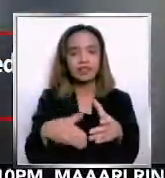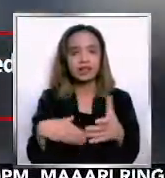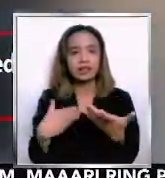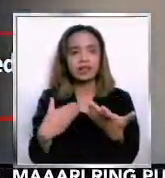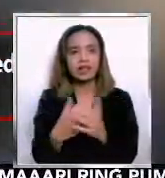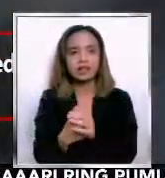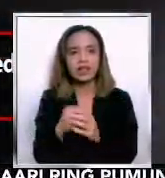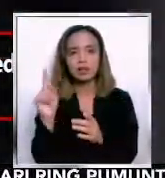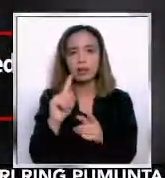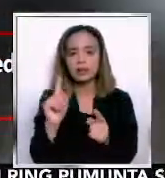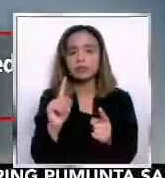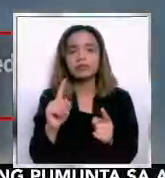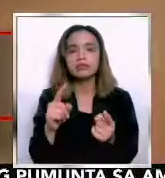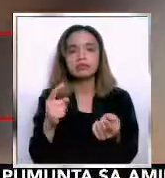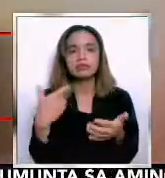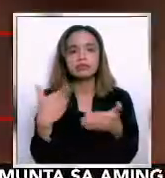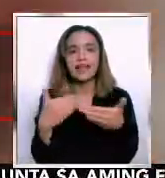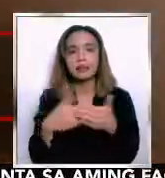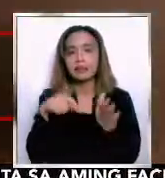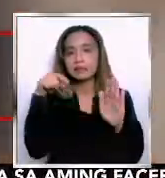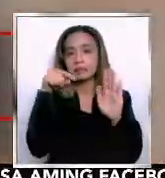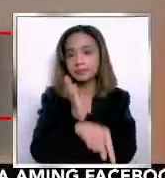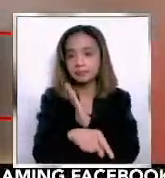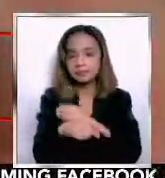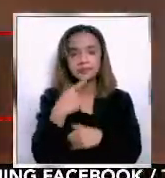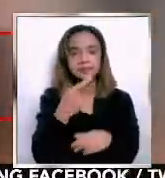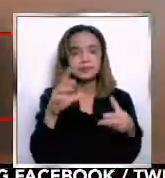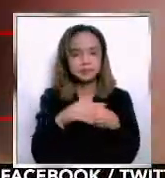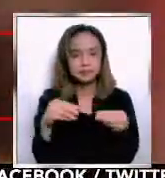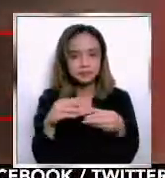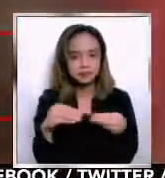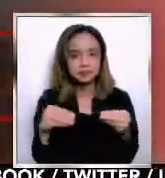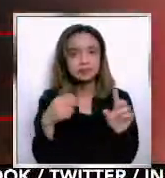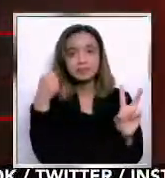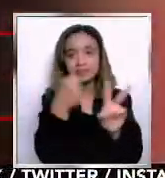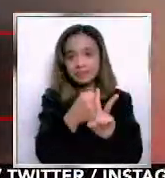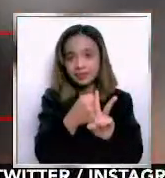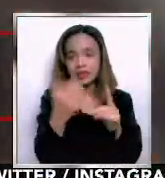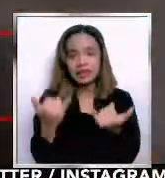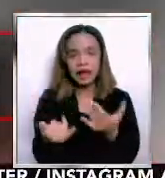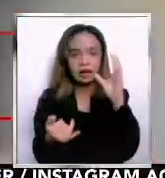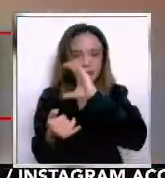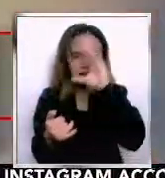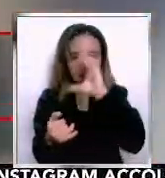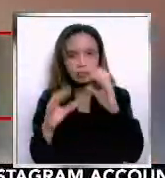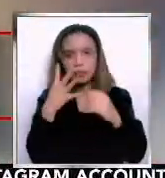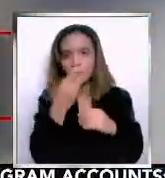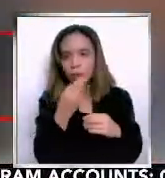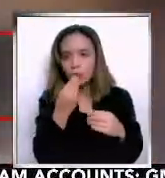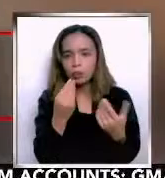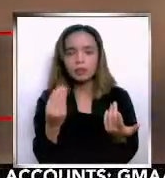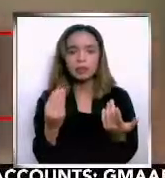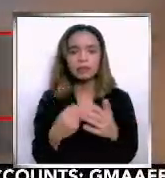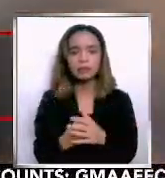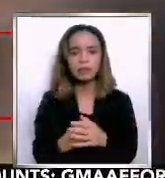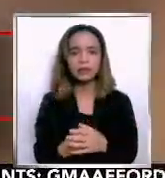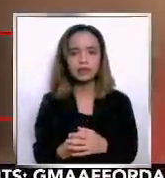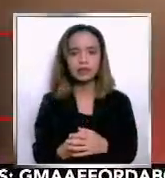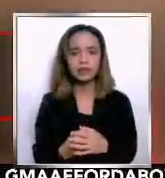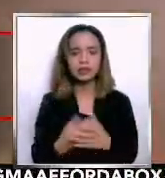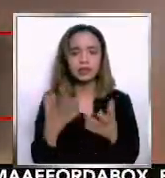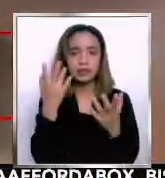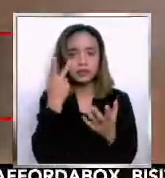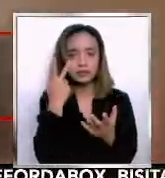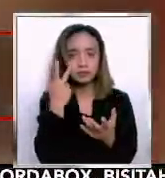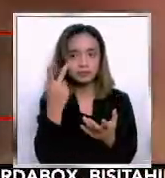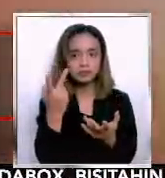statement, narration ng victim. Yung nanuntok? Inaalam kay identity nung tao na yun. Ikakaso na rin natin siya sa physical